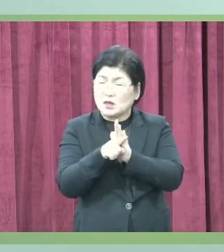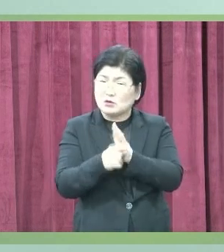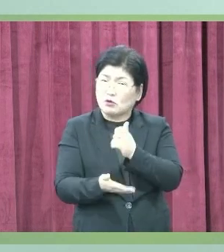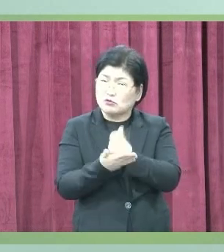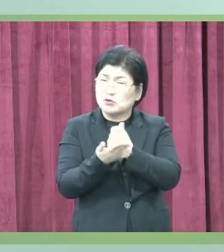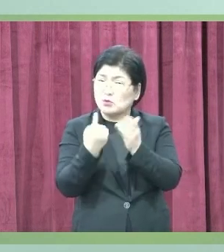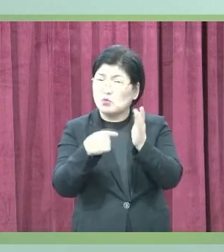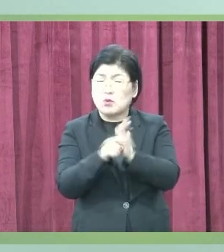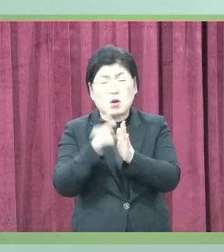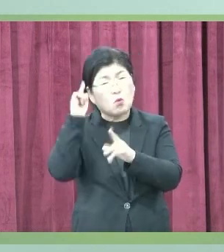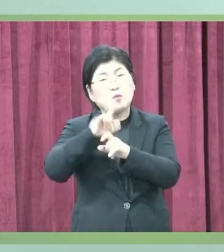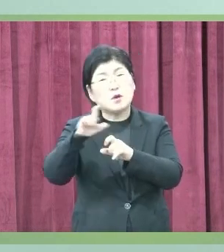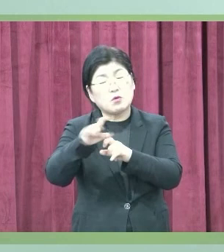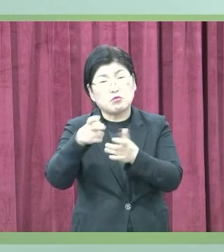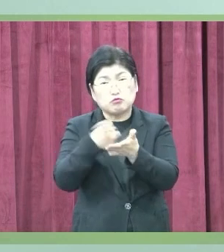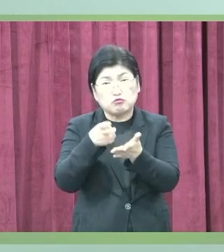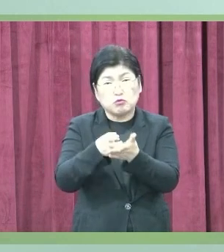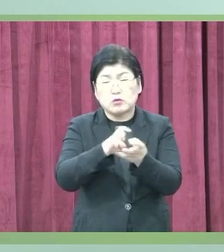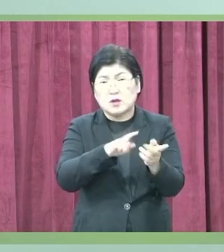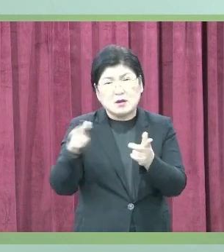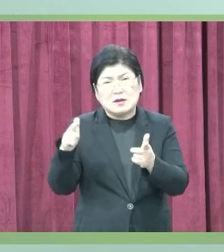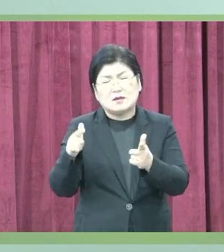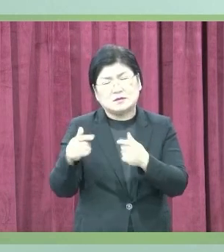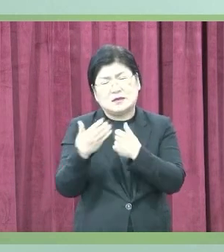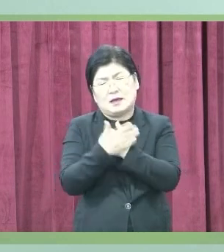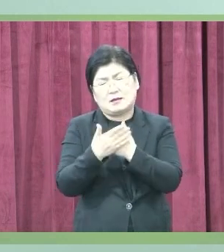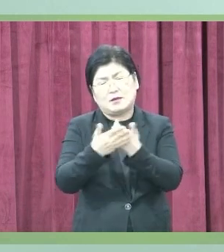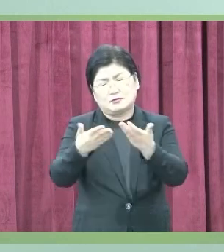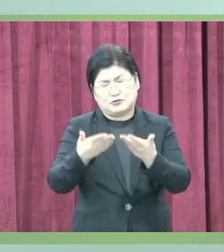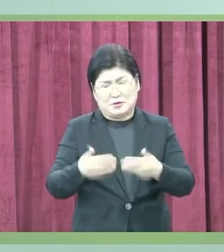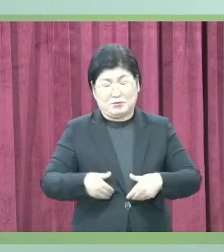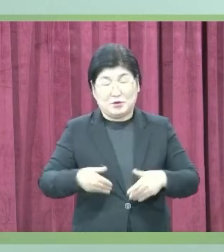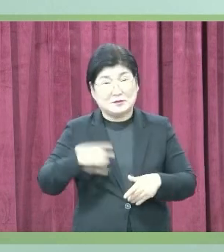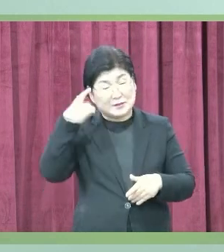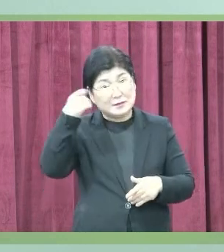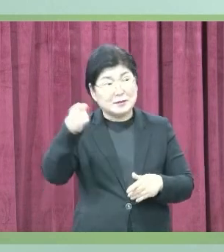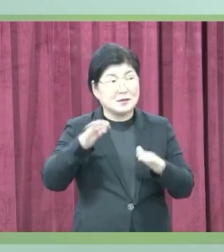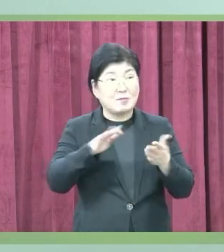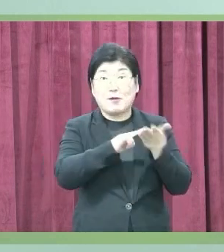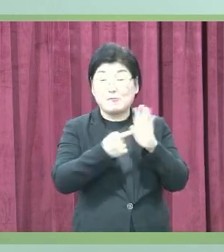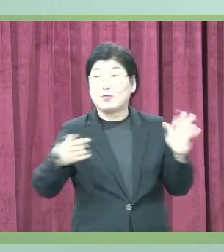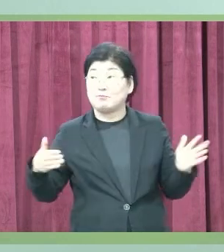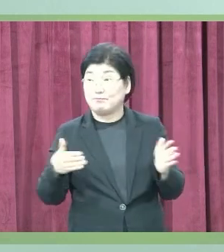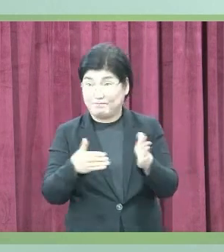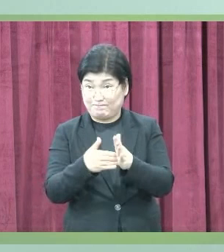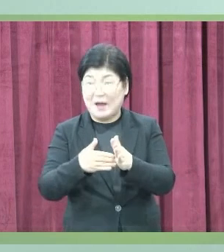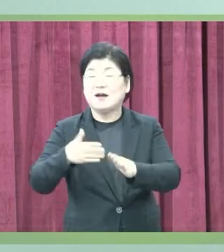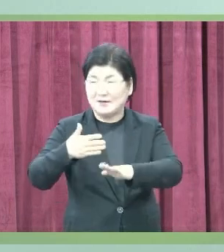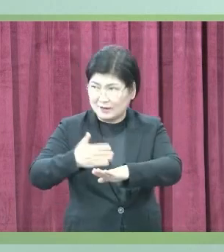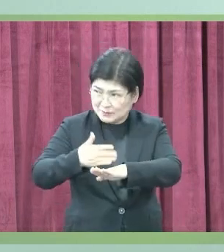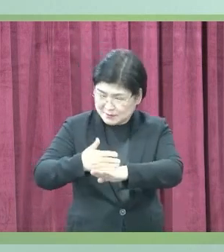생각을 해보고 또 제도적인 장치가 필요할 것으로 생각이 됩니다. 예, 제가 발표할 부분은 여기까지입니다. 네,